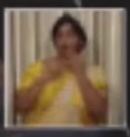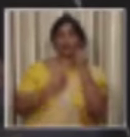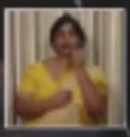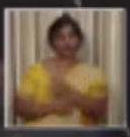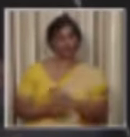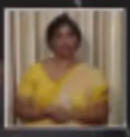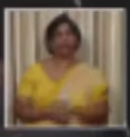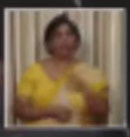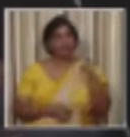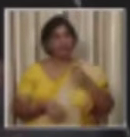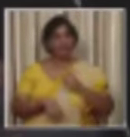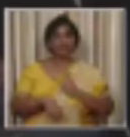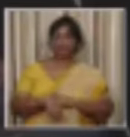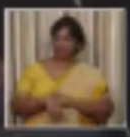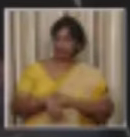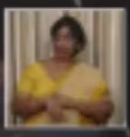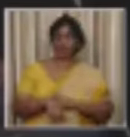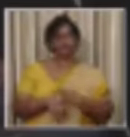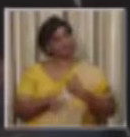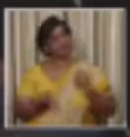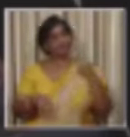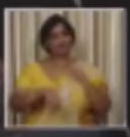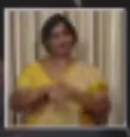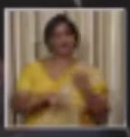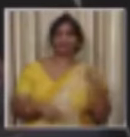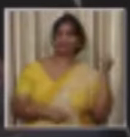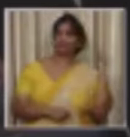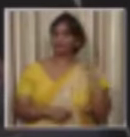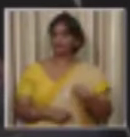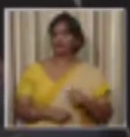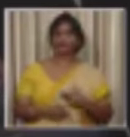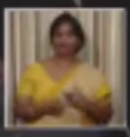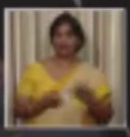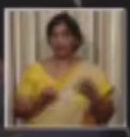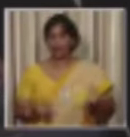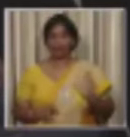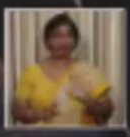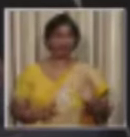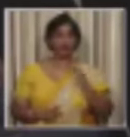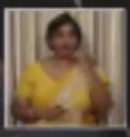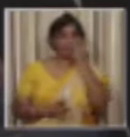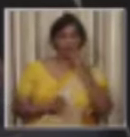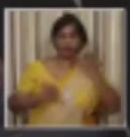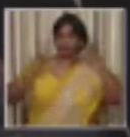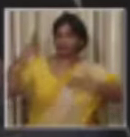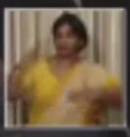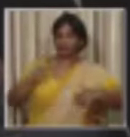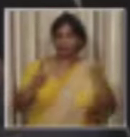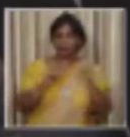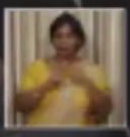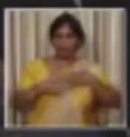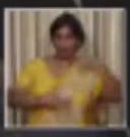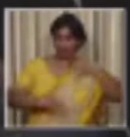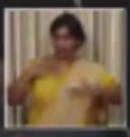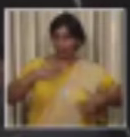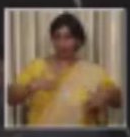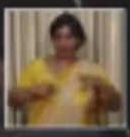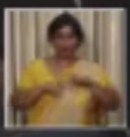ඌරුනාම්බා ඒ වෙලාවට සටනට ආවා. කොහොමද සටනට ආවේ? නිකන් නෙමෙයි. ඌරාගේ ඇඟ හැමතැනම අසූචි තවරගෙන